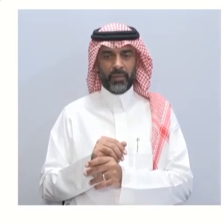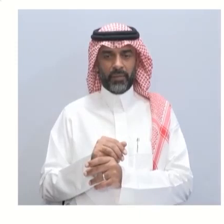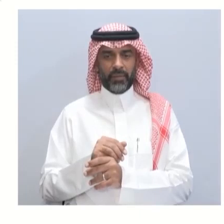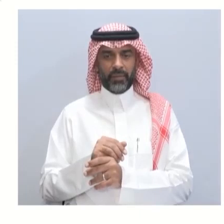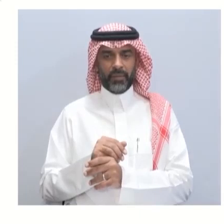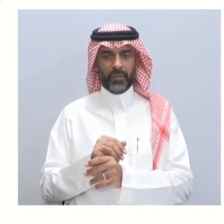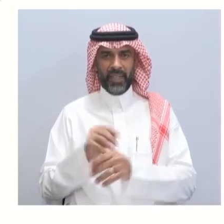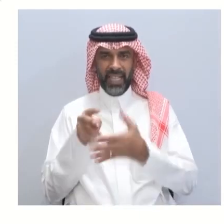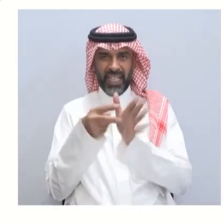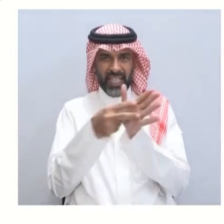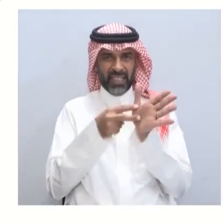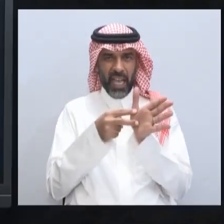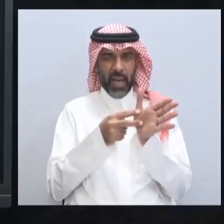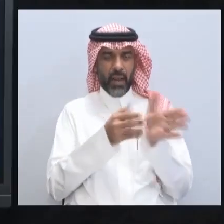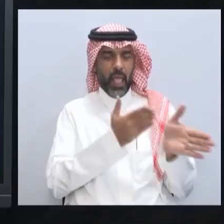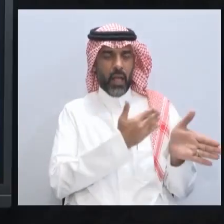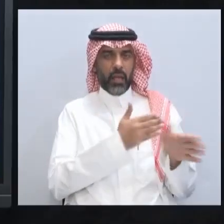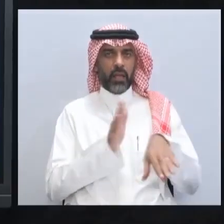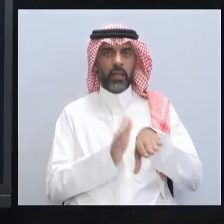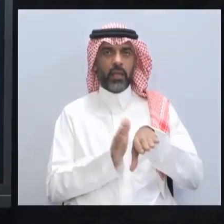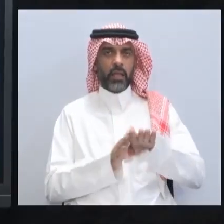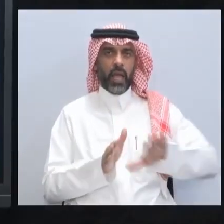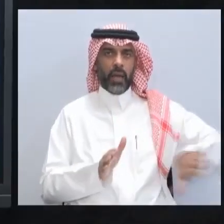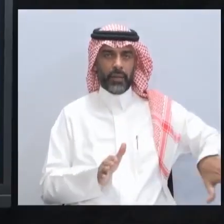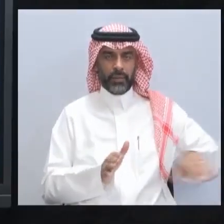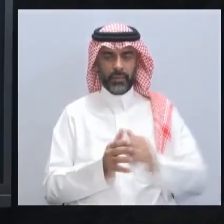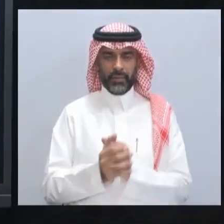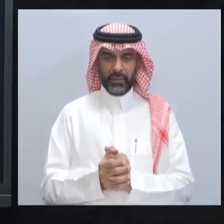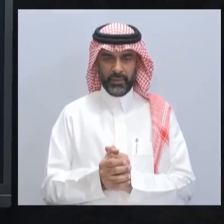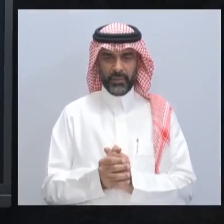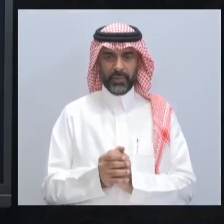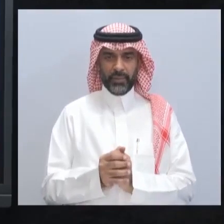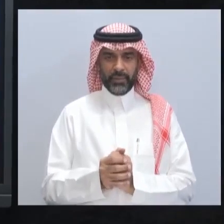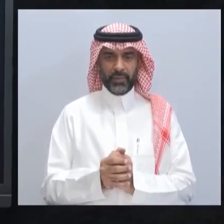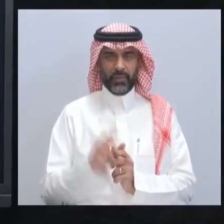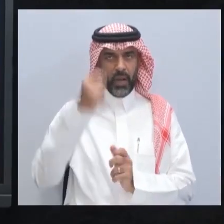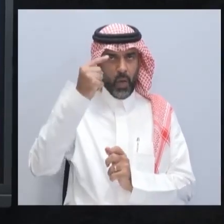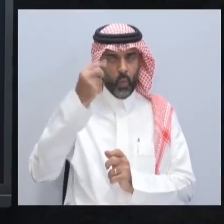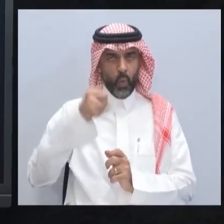المساوات في شرط اف الاول وفي الشرط الثاني